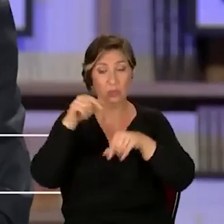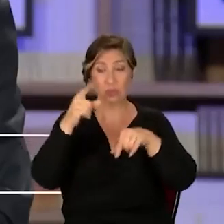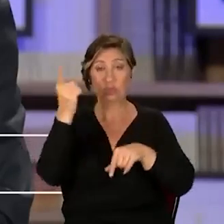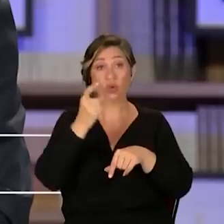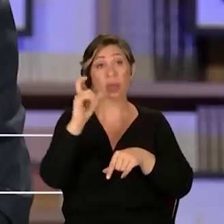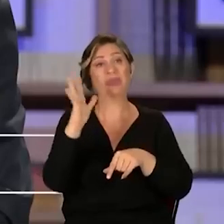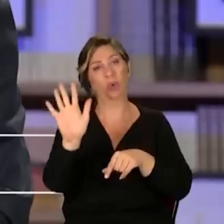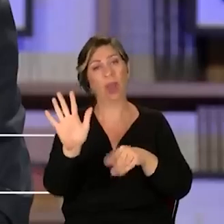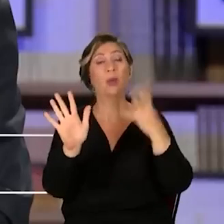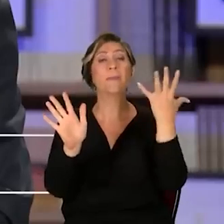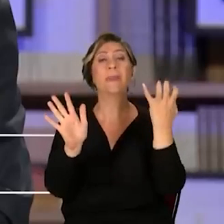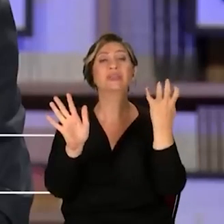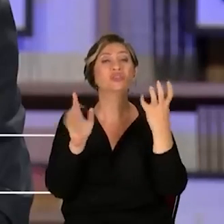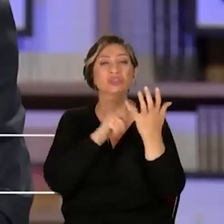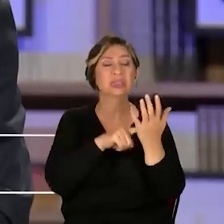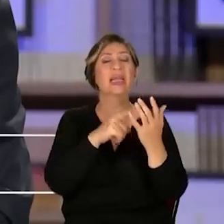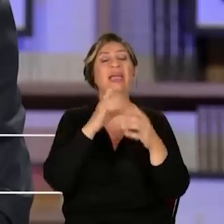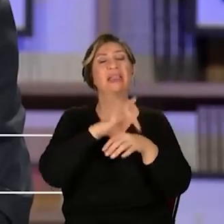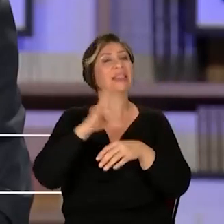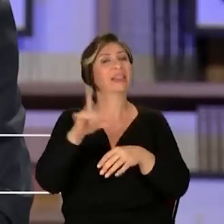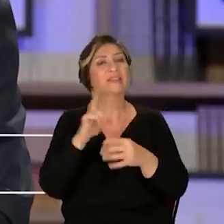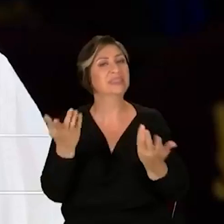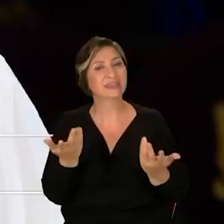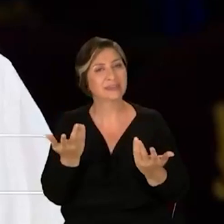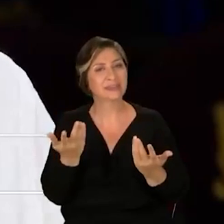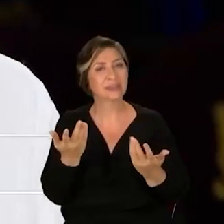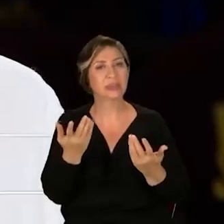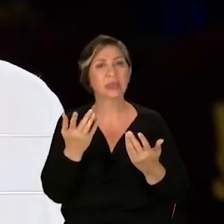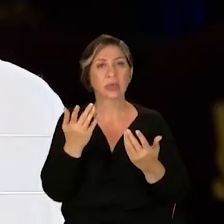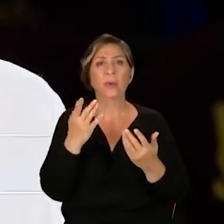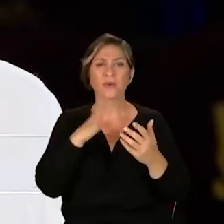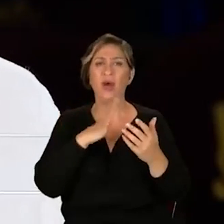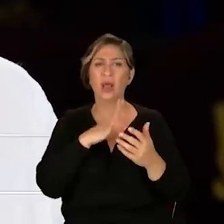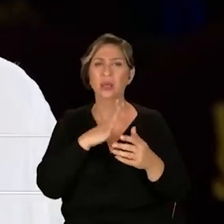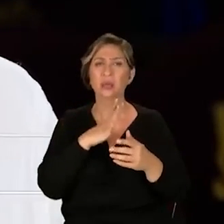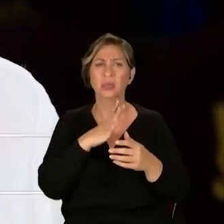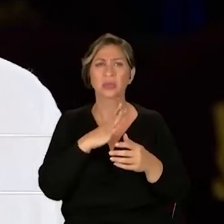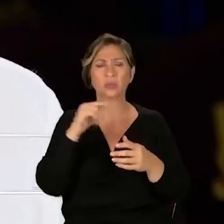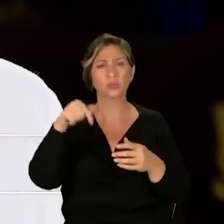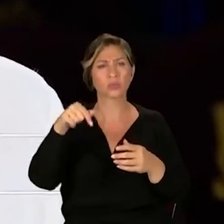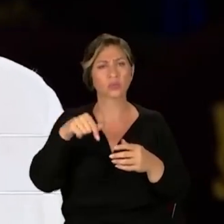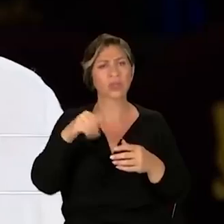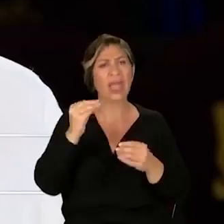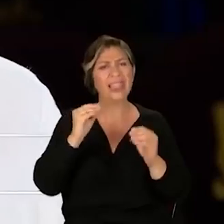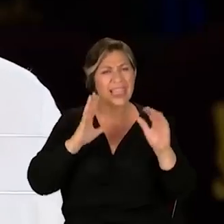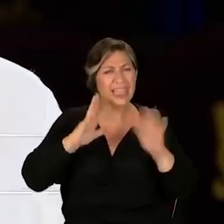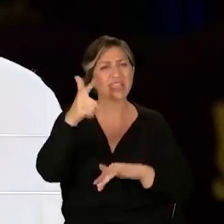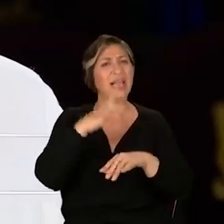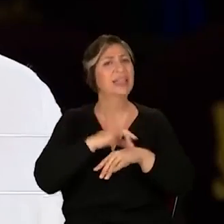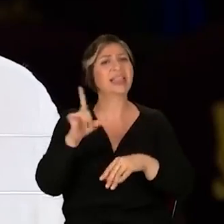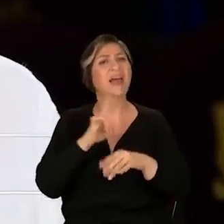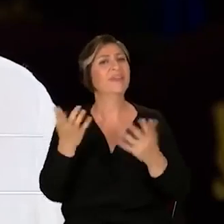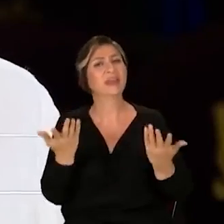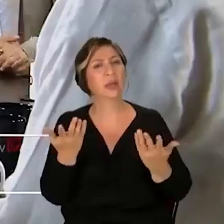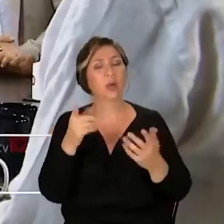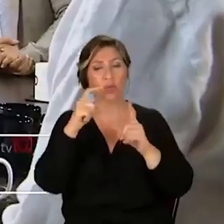%95 böyle. Ve tedavisi de işte muhtelif tedaviler var. Bugün için en geçerli tedaviler